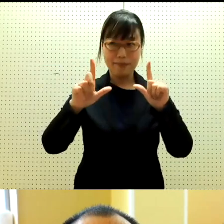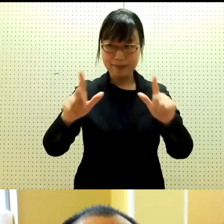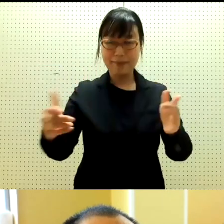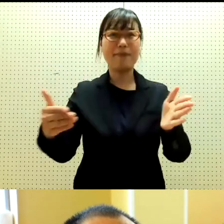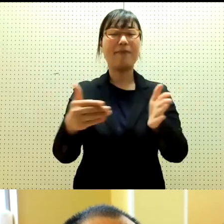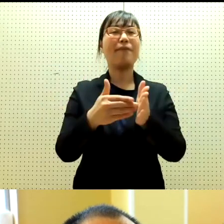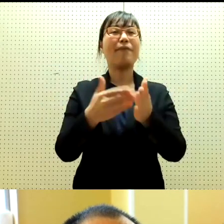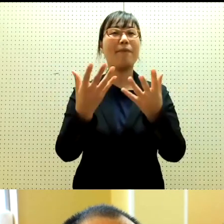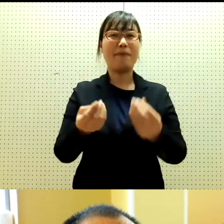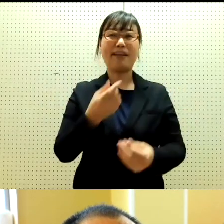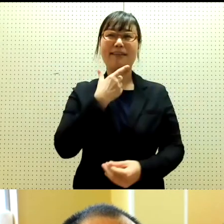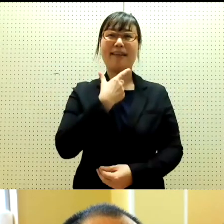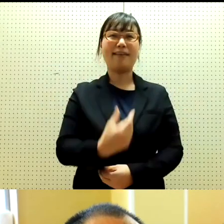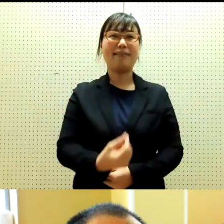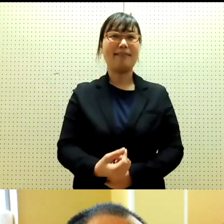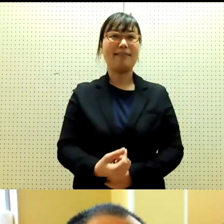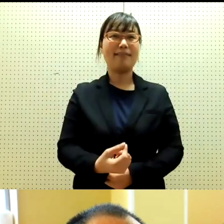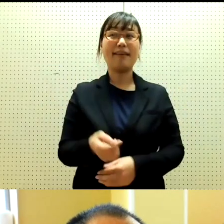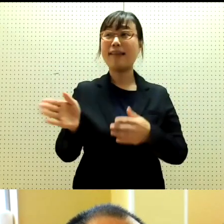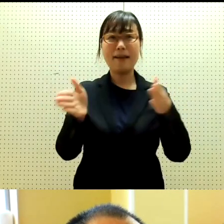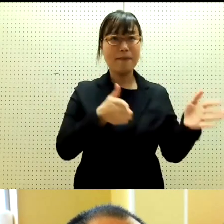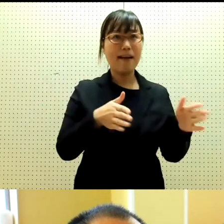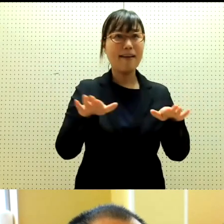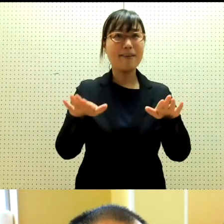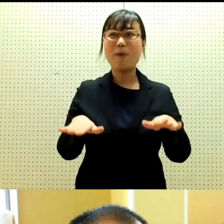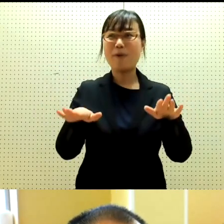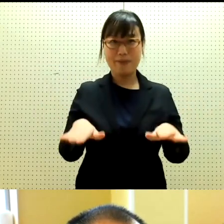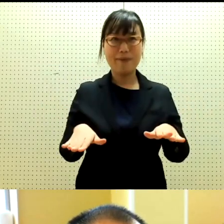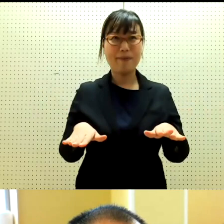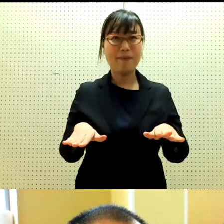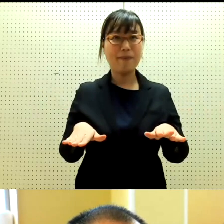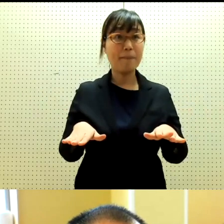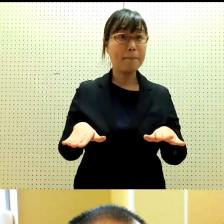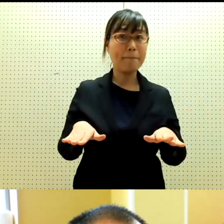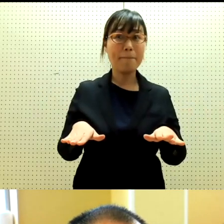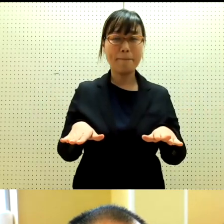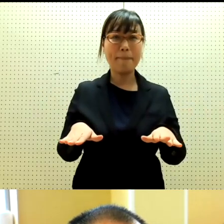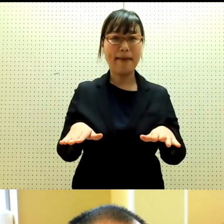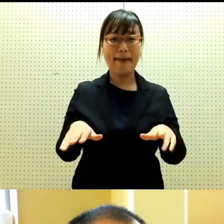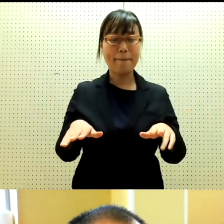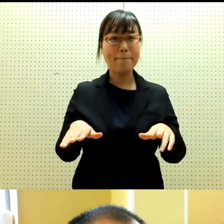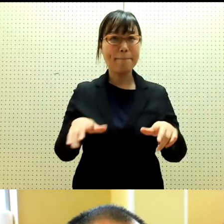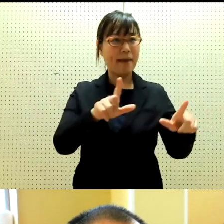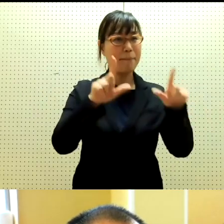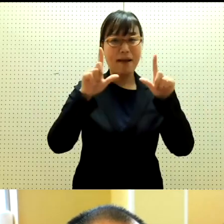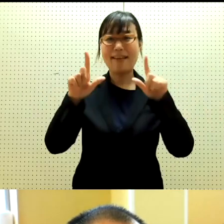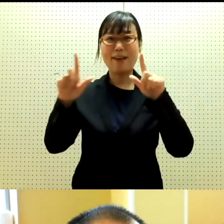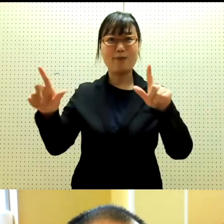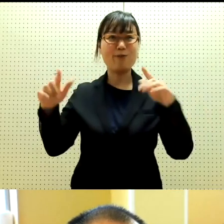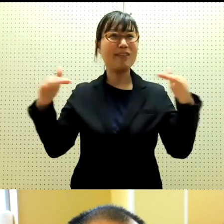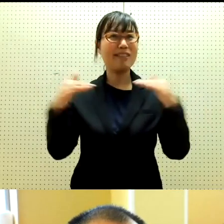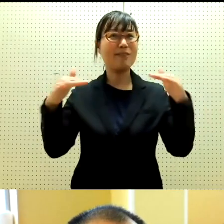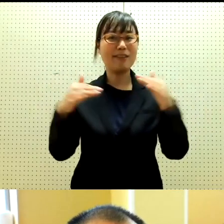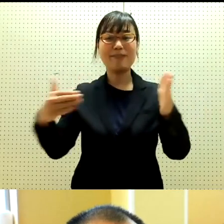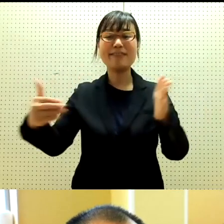思います。では、本日のこのパネリス、ディスカッションの、最後のまとめを